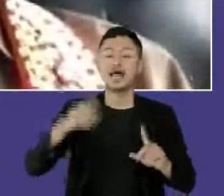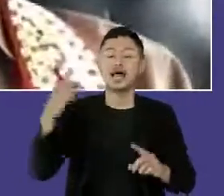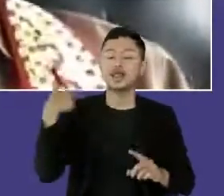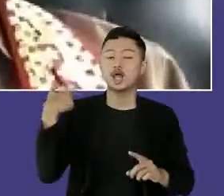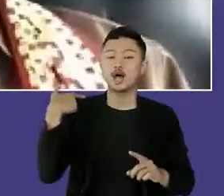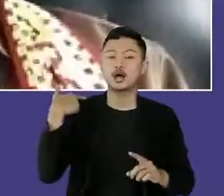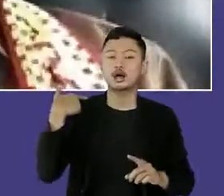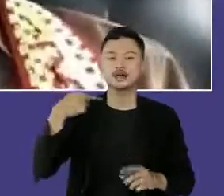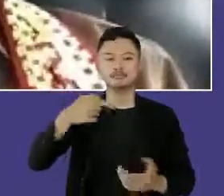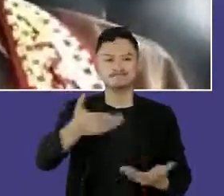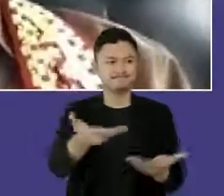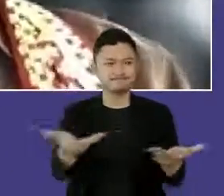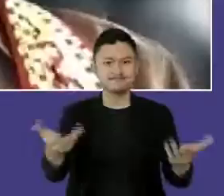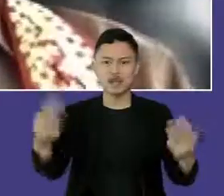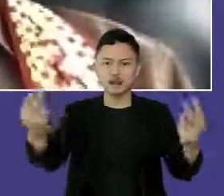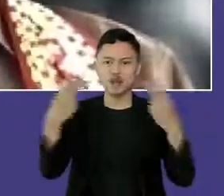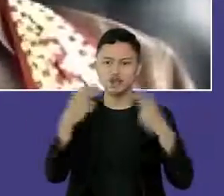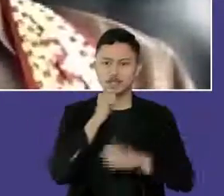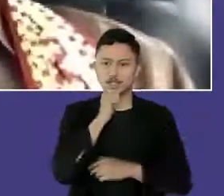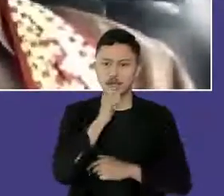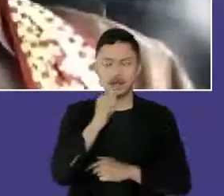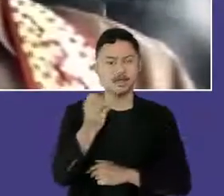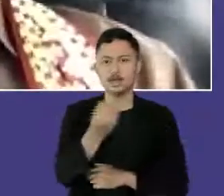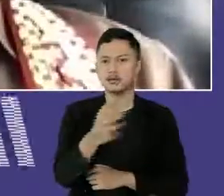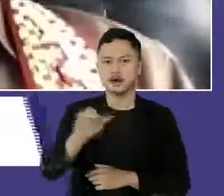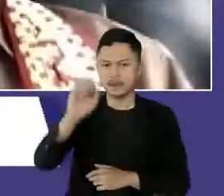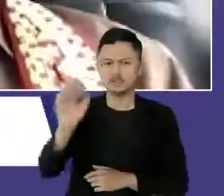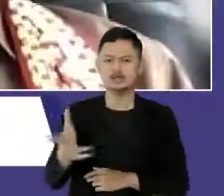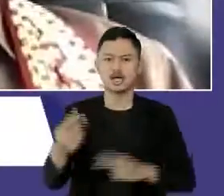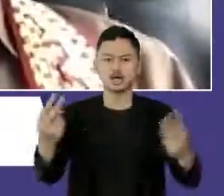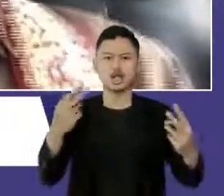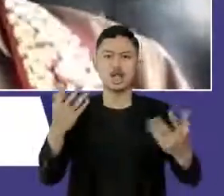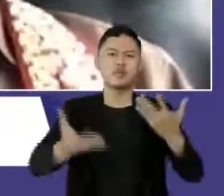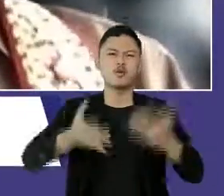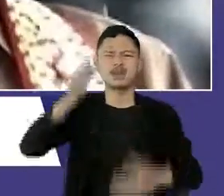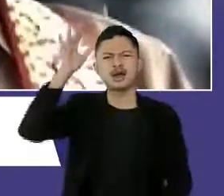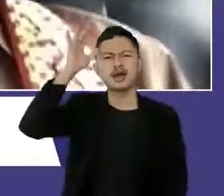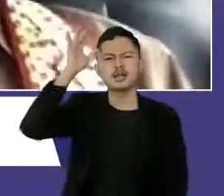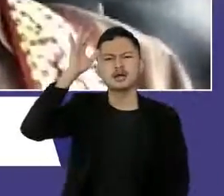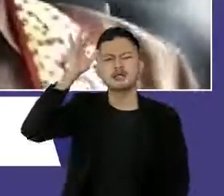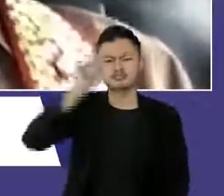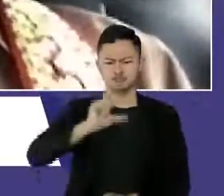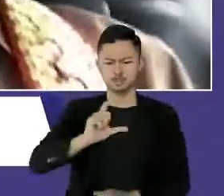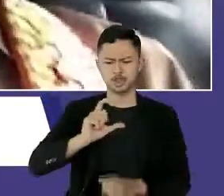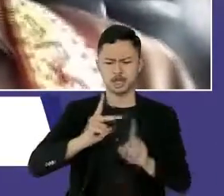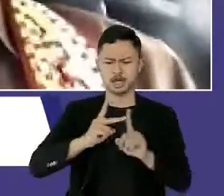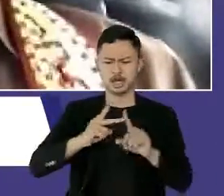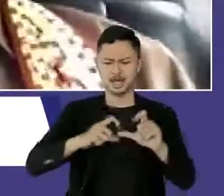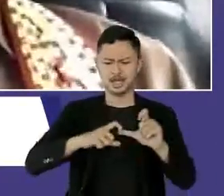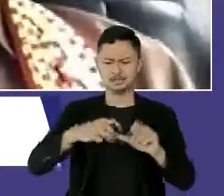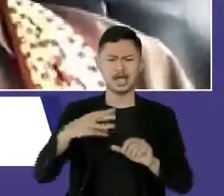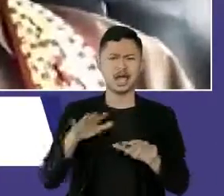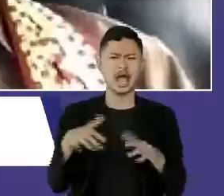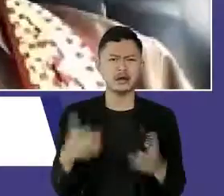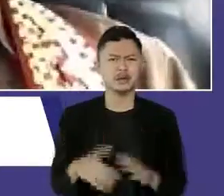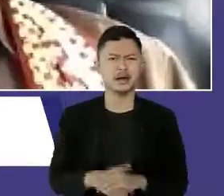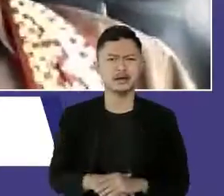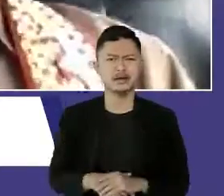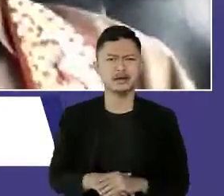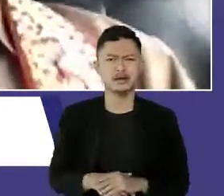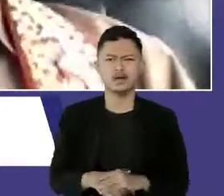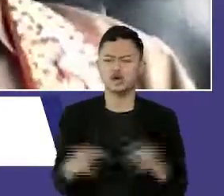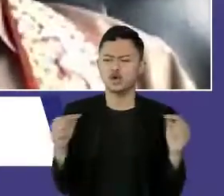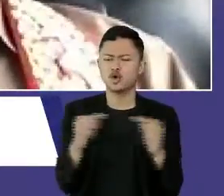mohon Mas Menteri, karena ini kan jutaan pemirsa ya, mungkin belum terlalu jelas CHSE itu sertifikasi seperti apa,